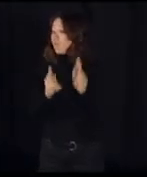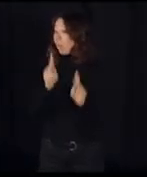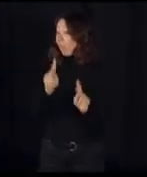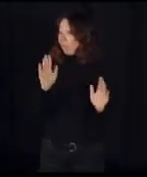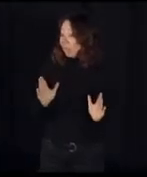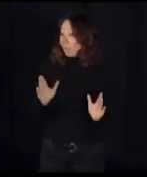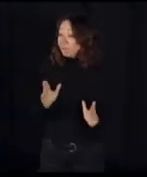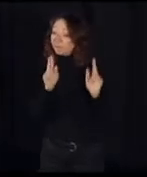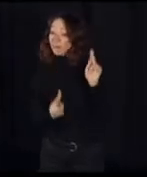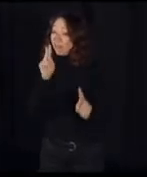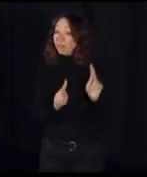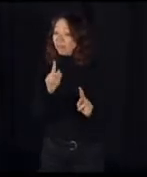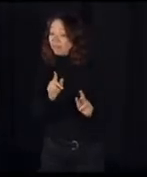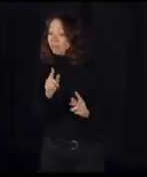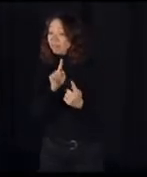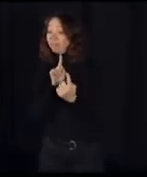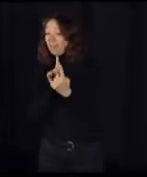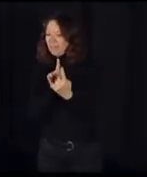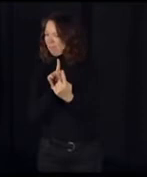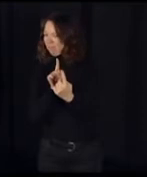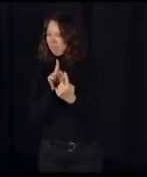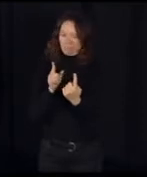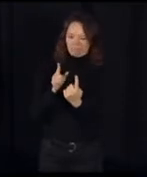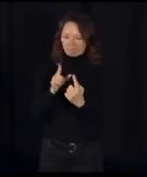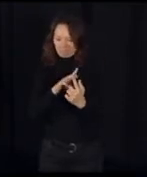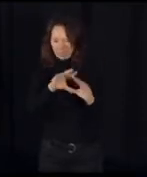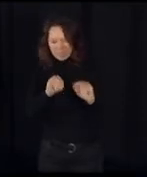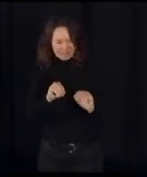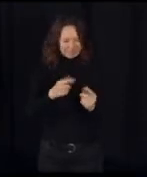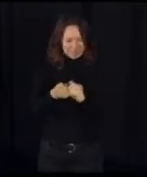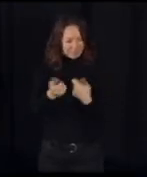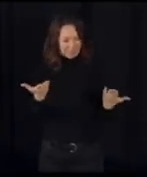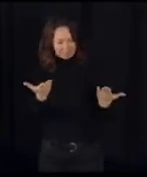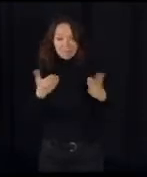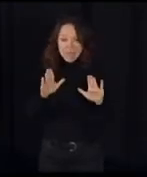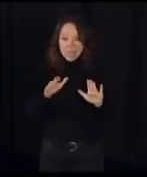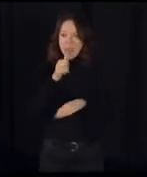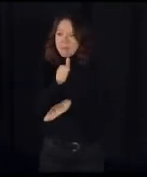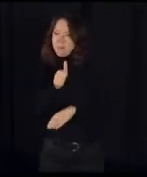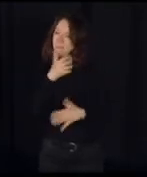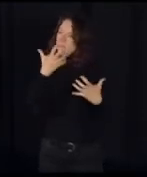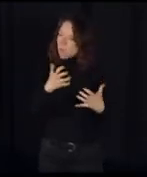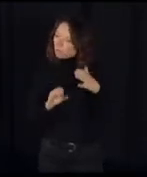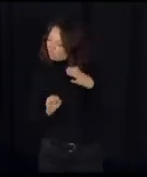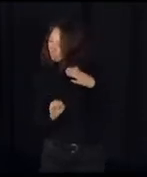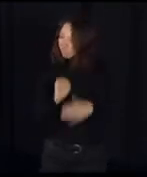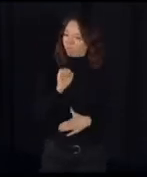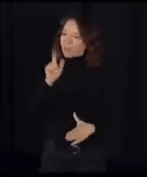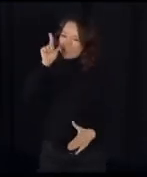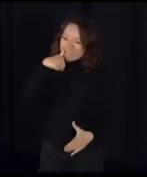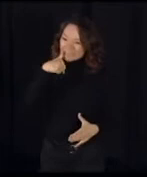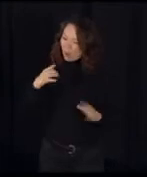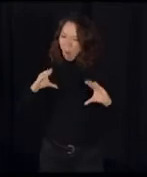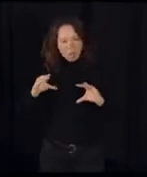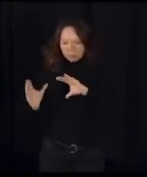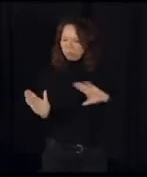temps sort n'est pas à sa place, comme on dit, mais c'est surtout parce qu'elle veut sortir de sa zone de confort. C'est ça